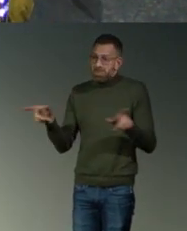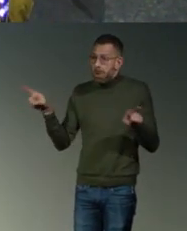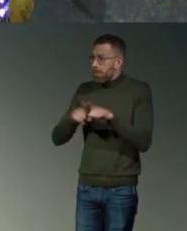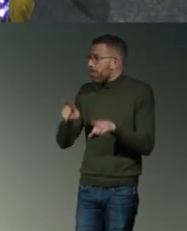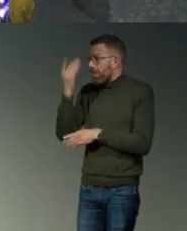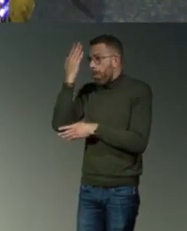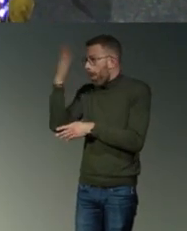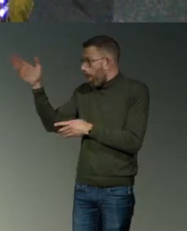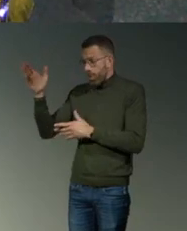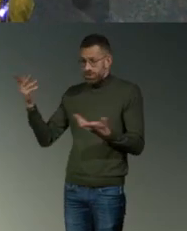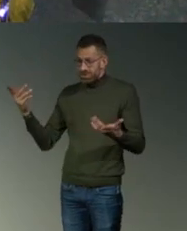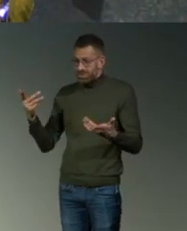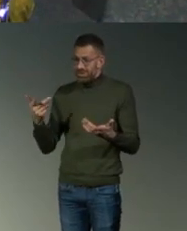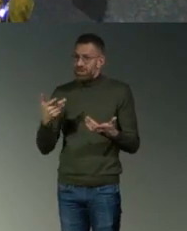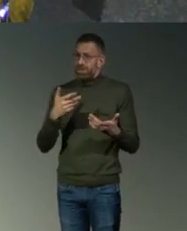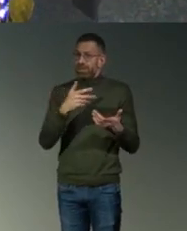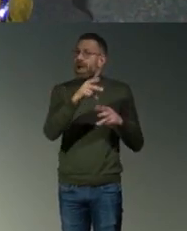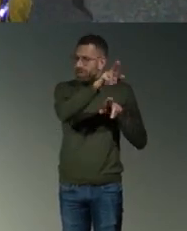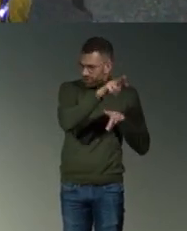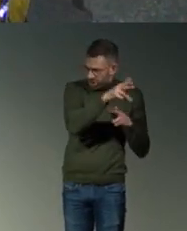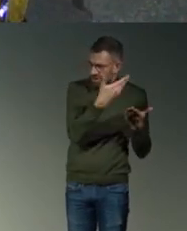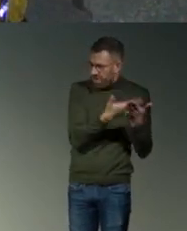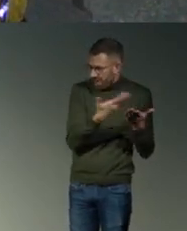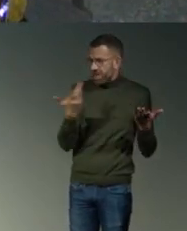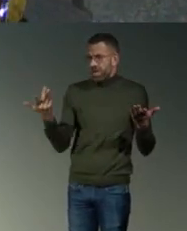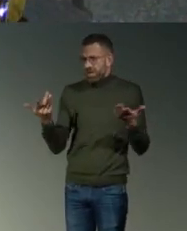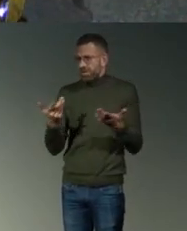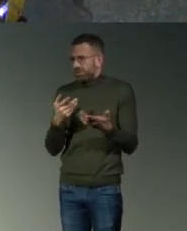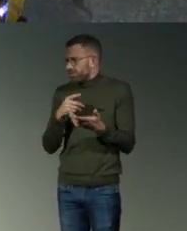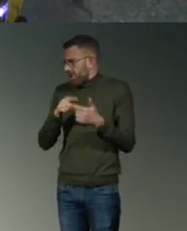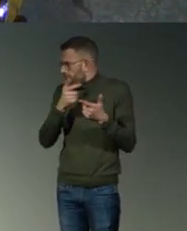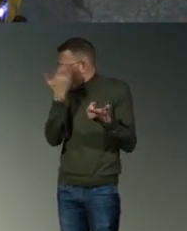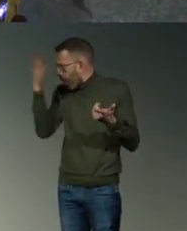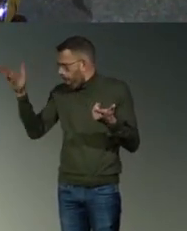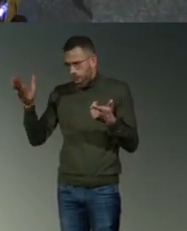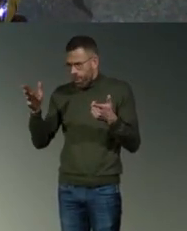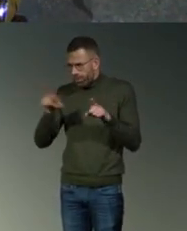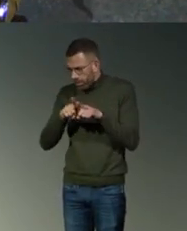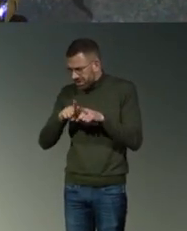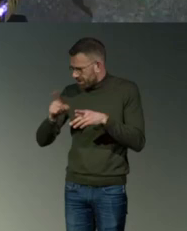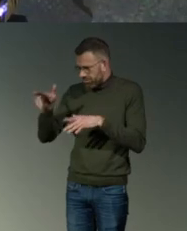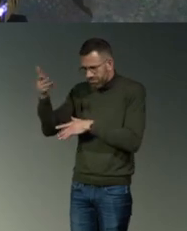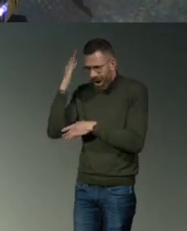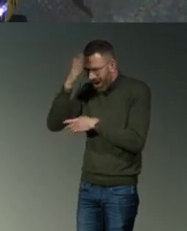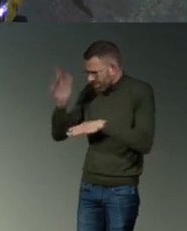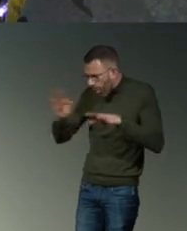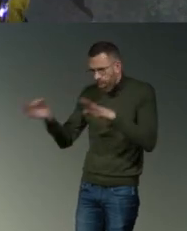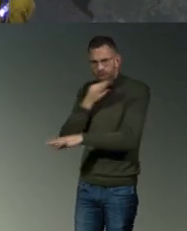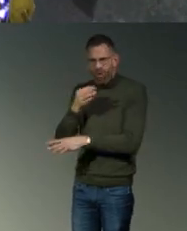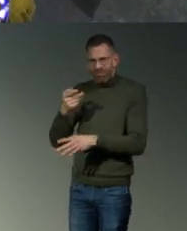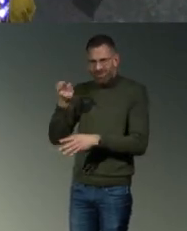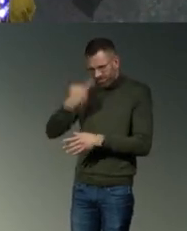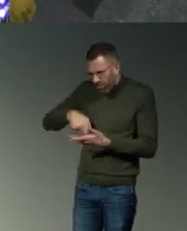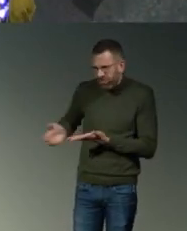l'exploitation des animaux, parce que la chasse, c'est une forme d'exploitation des animaux comme il y en a beaucoup d'autres. Alors, Peut-être que je peux rebondir avant de vous redonner la